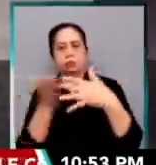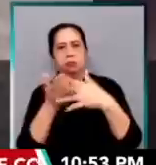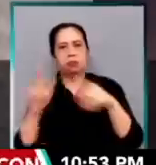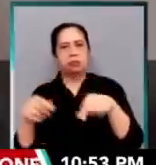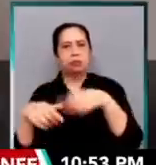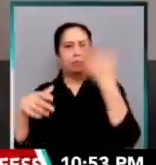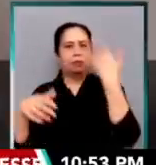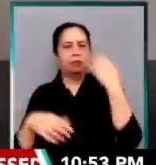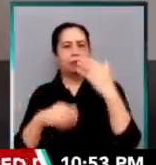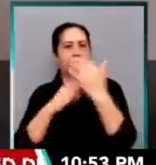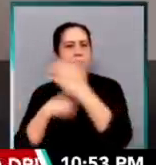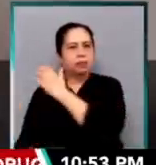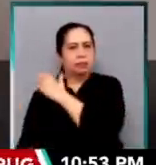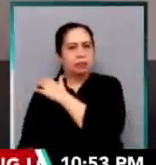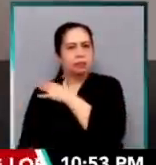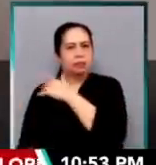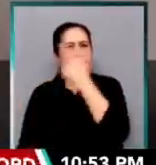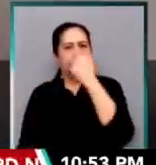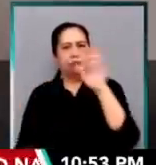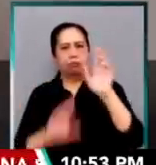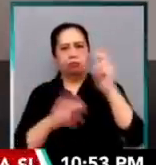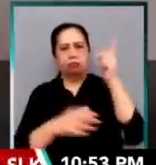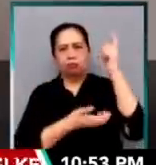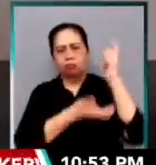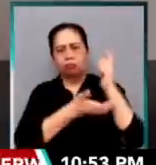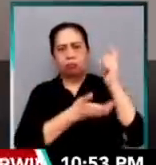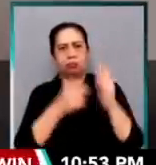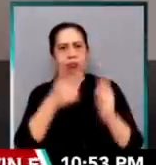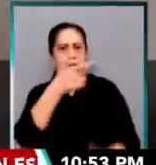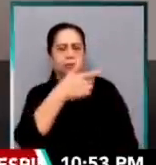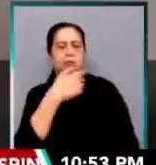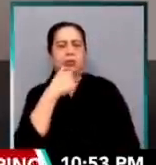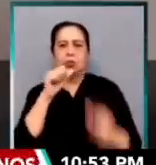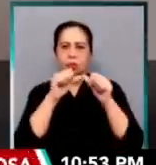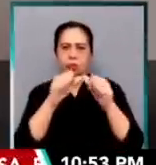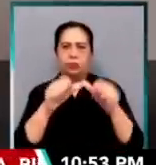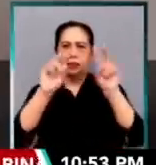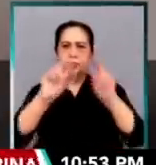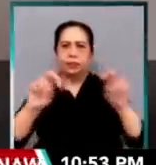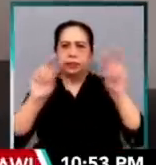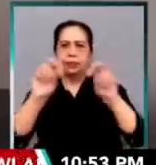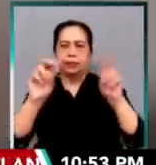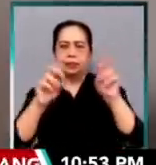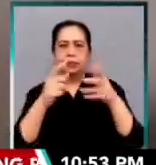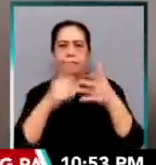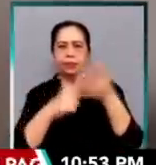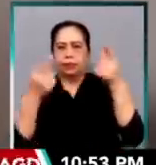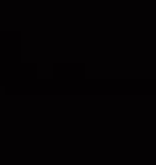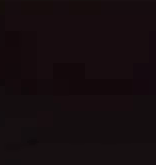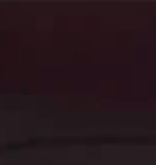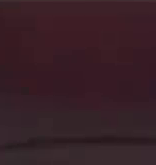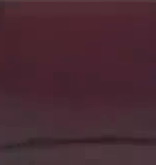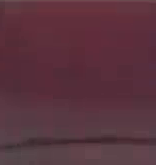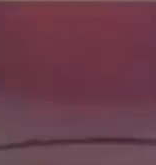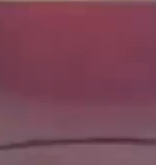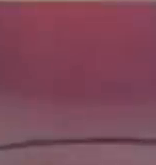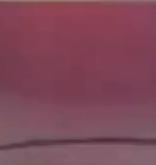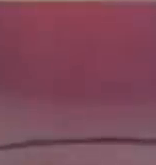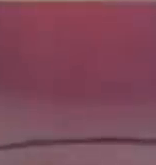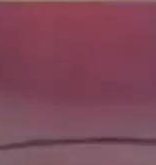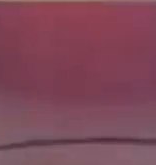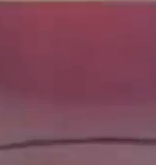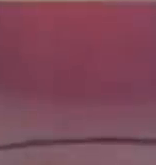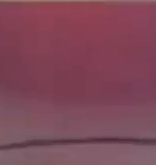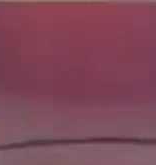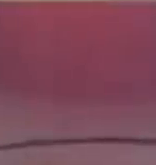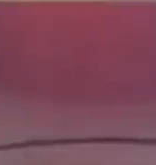general dahil sa pagkasa ng baril sa kanila. Patuloy ang imbestigasyon sa insidente. Huwag magpahuli